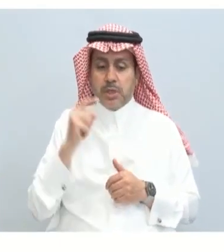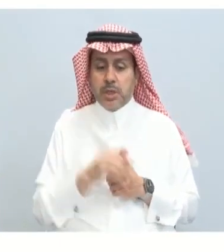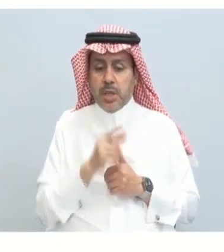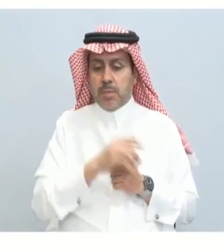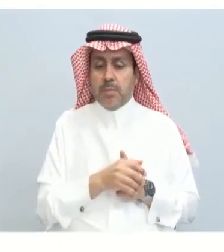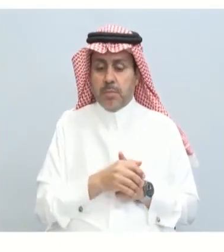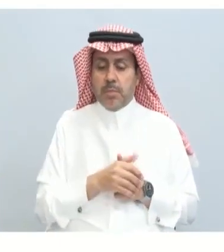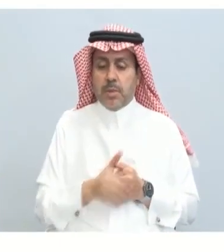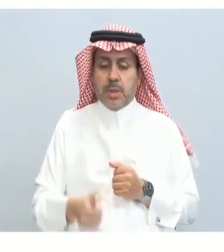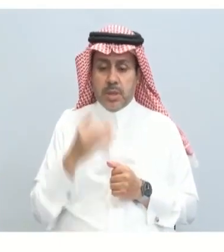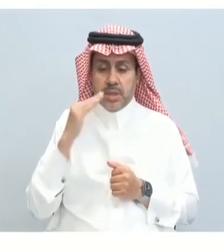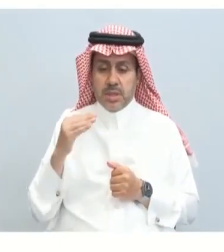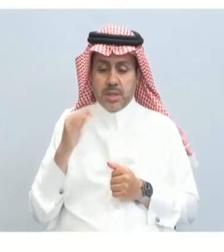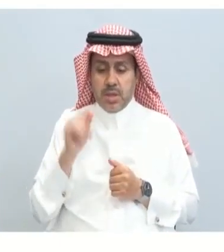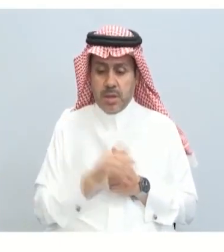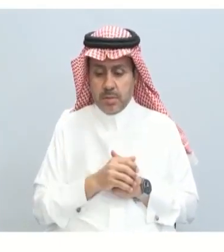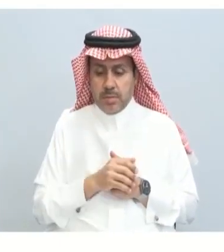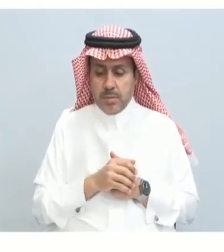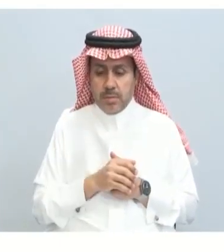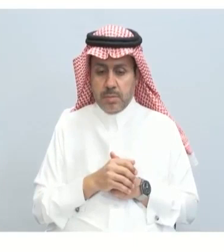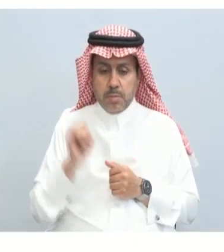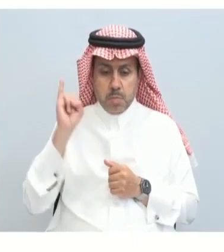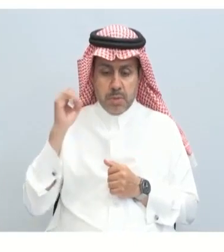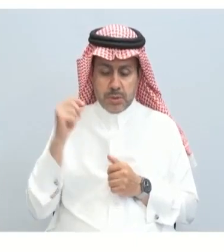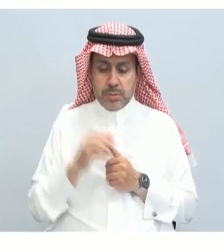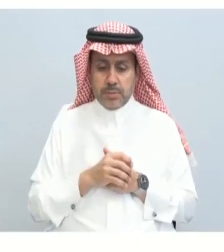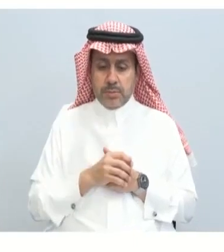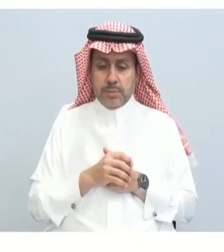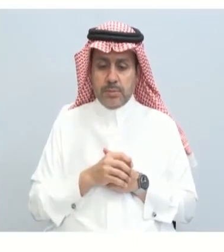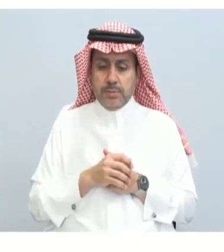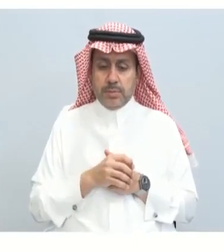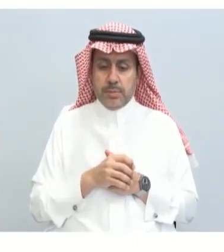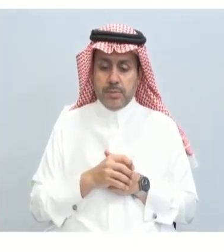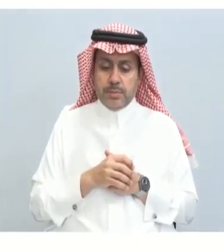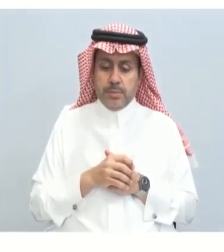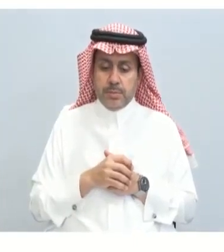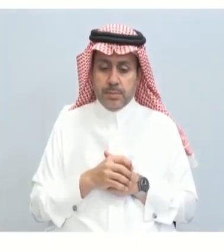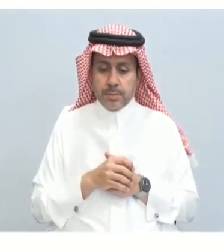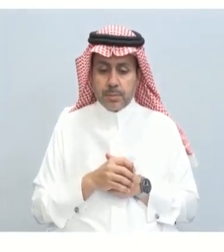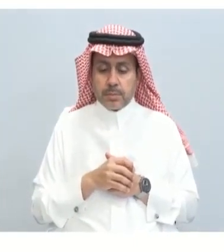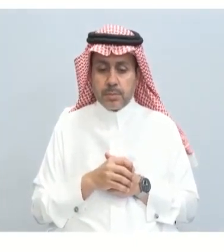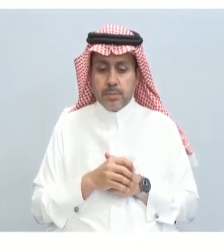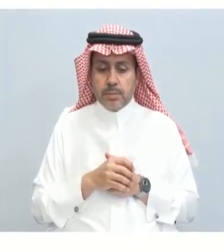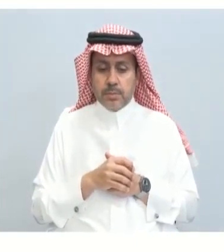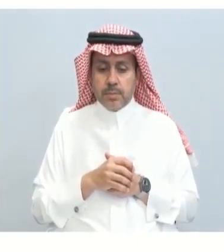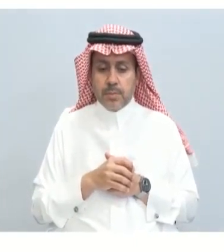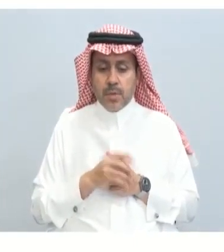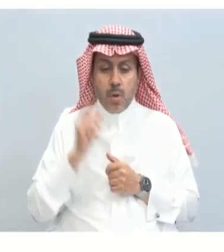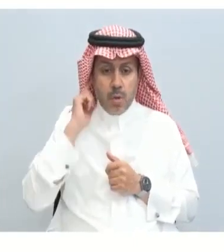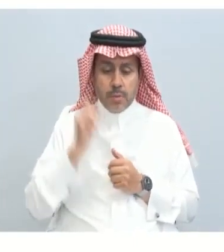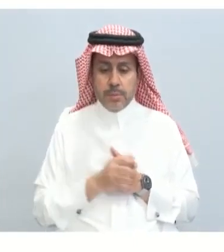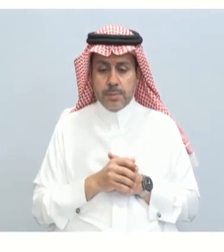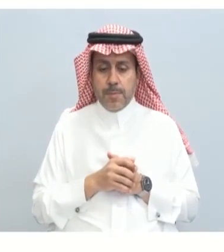اذان المجد تشبه المجد ايضا بانسان له اذن شيء من اللازمه الا وهي الاذن